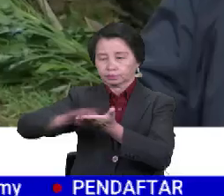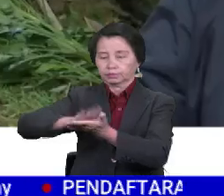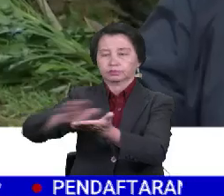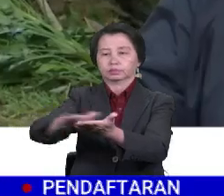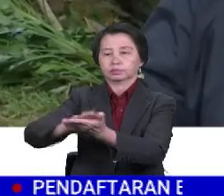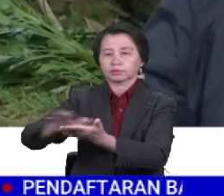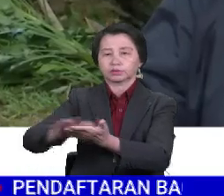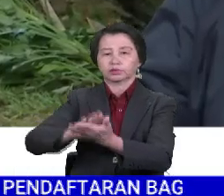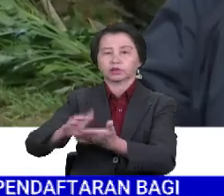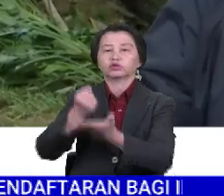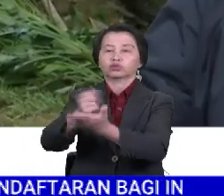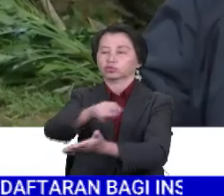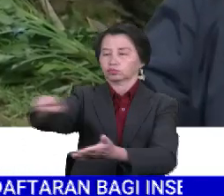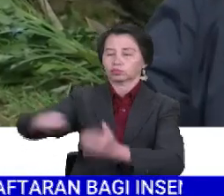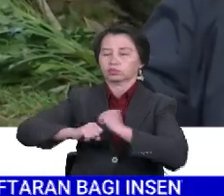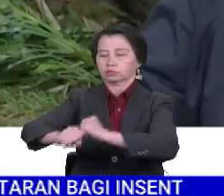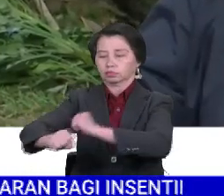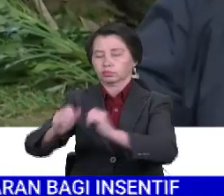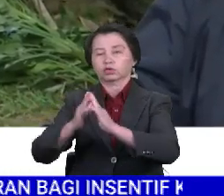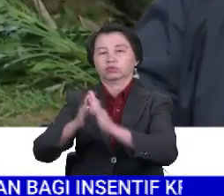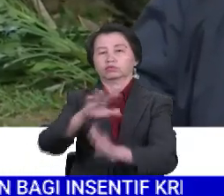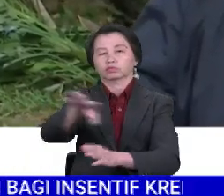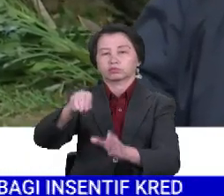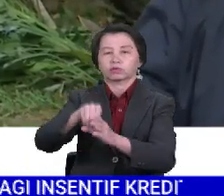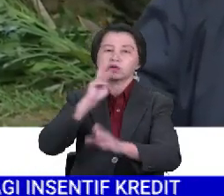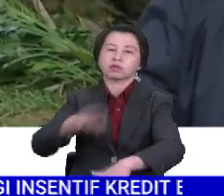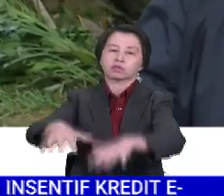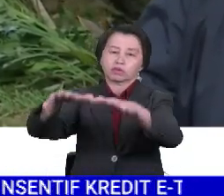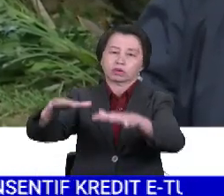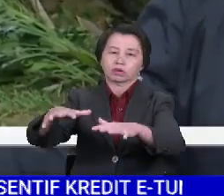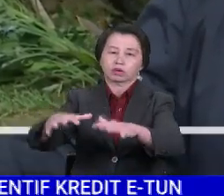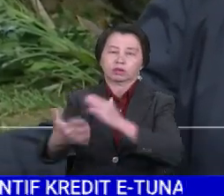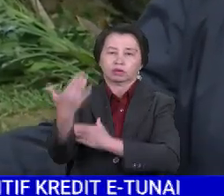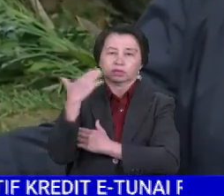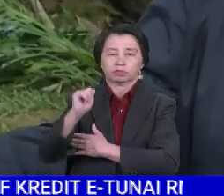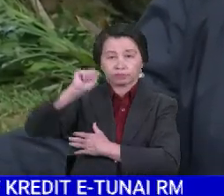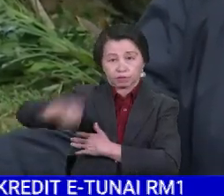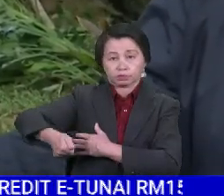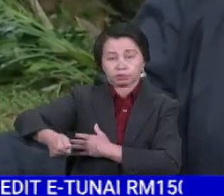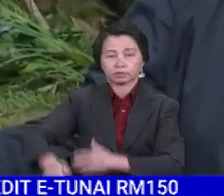membersihkan rumah-rumah penduduk yang terlibat. Akan bermula pagi esok.